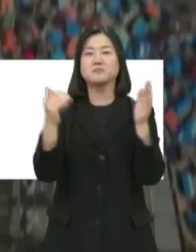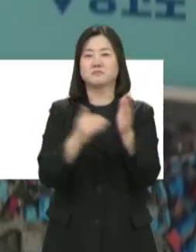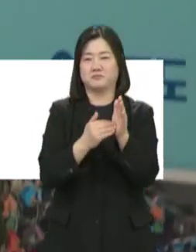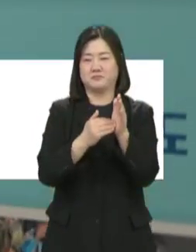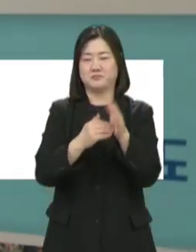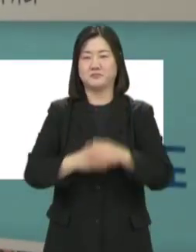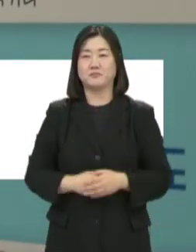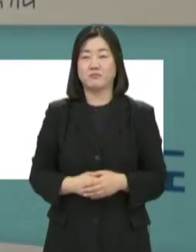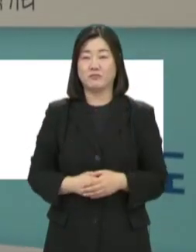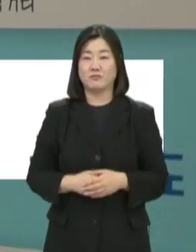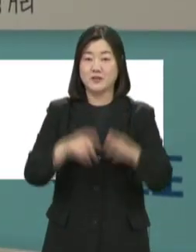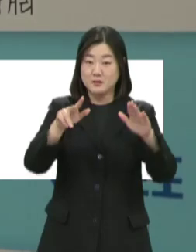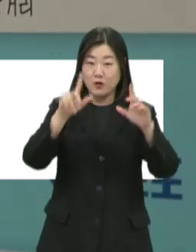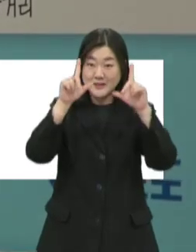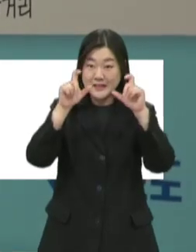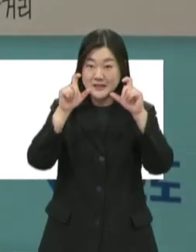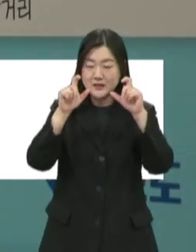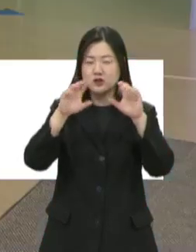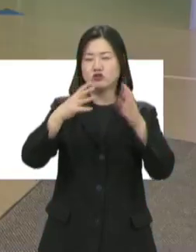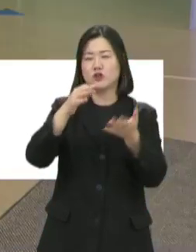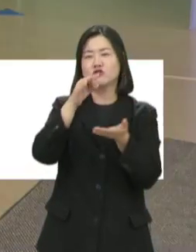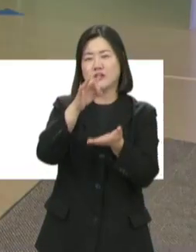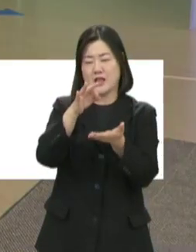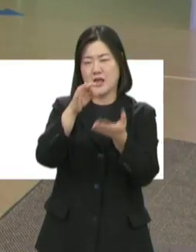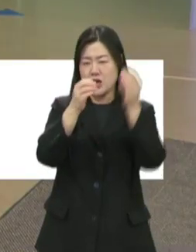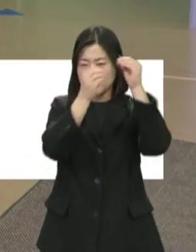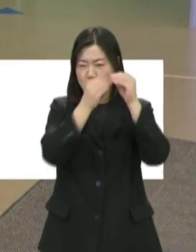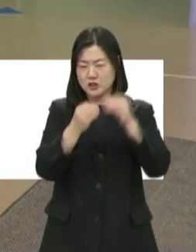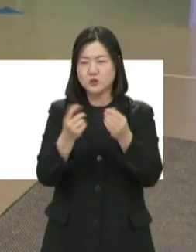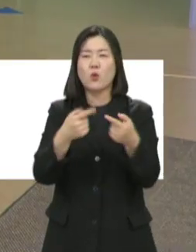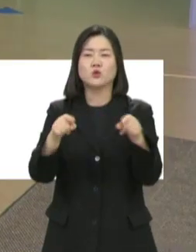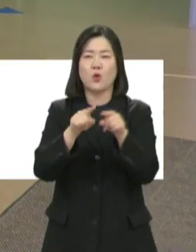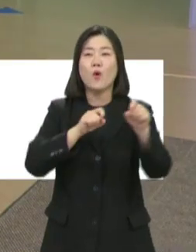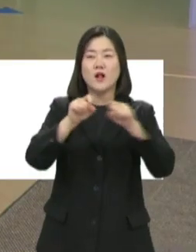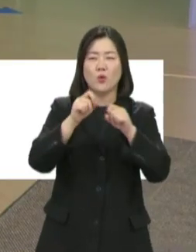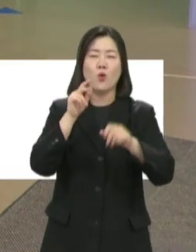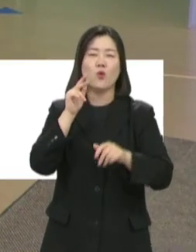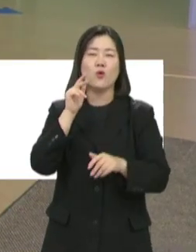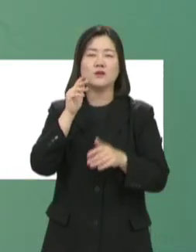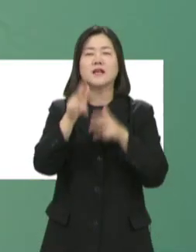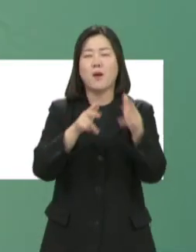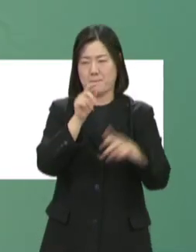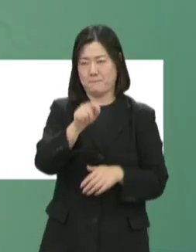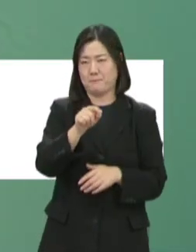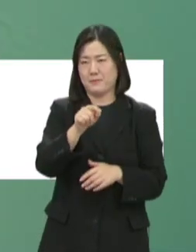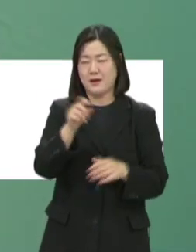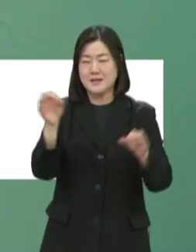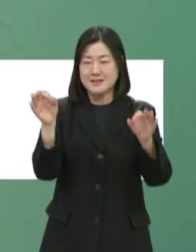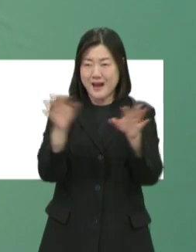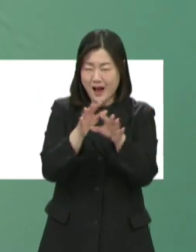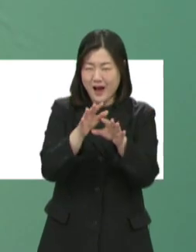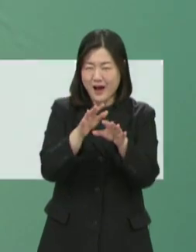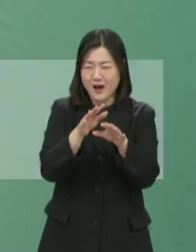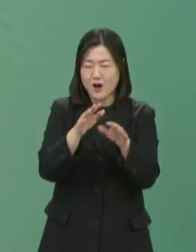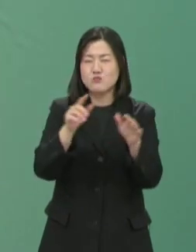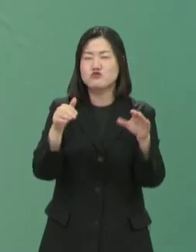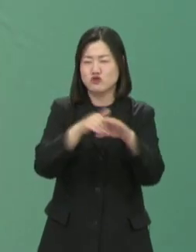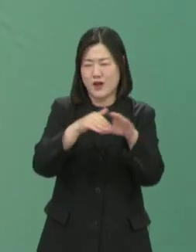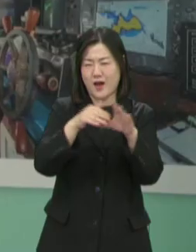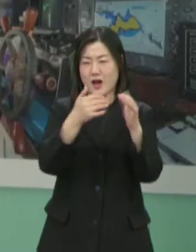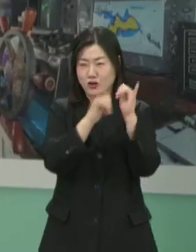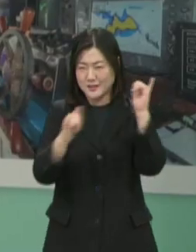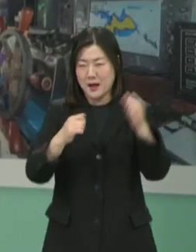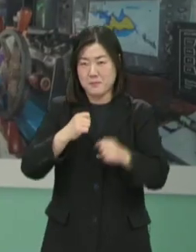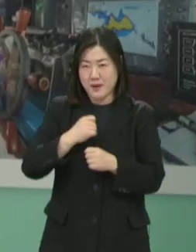열렸습니다 이번 사진전은 국가 유산의 전승 공동체 활성화 사업의 일환으로 사라져 가는 해녀 문화와 역사를